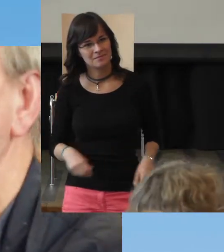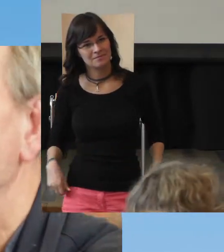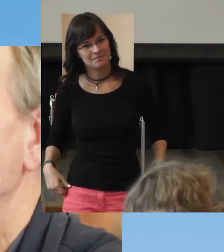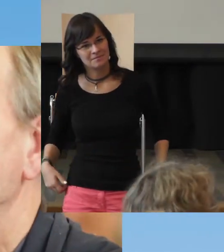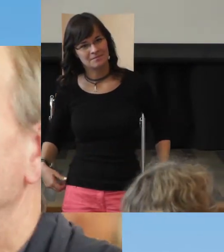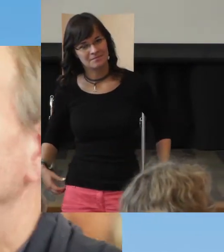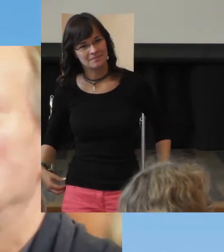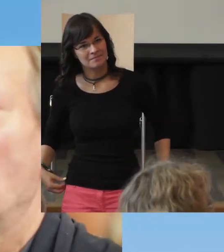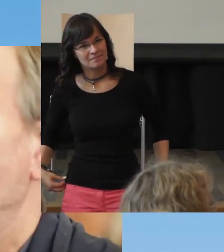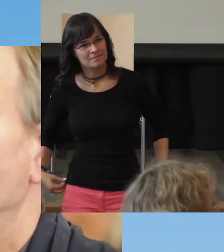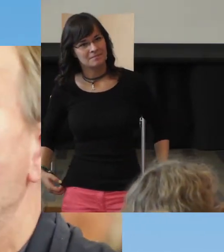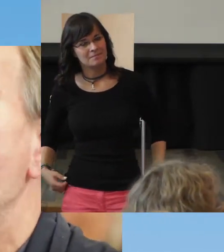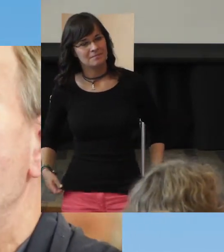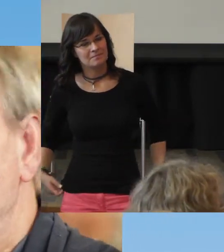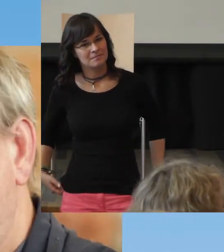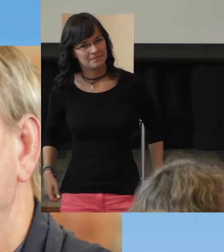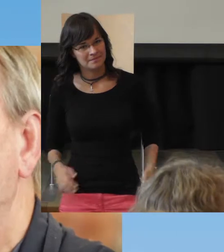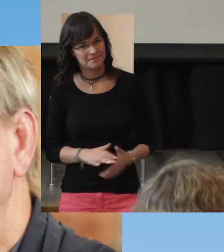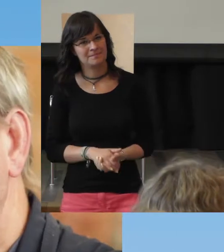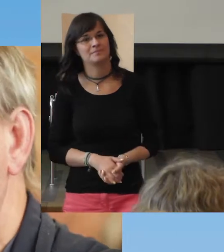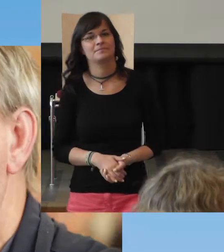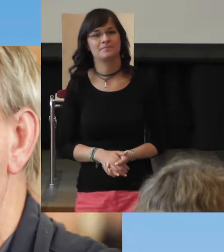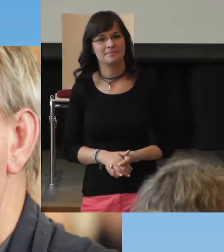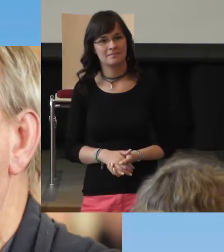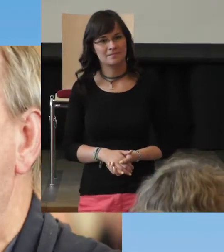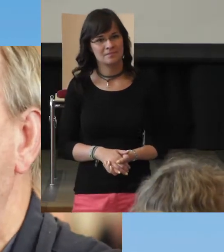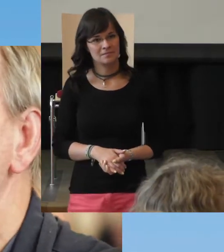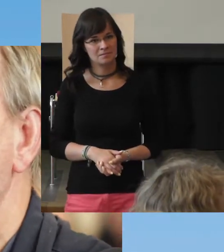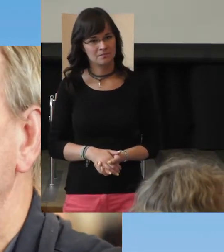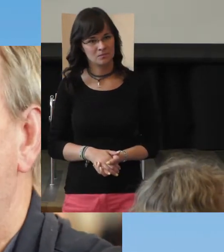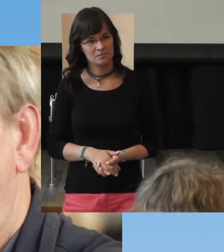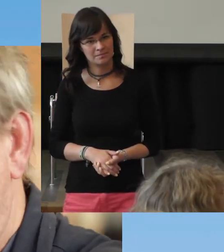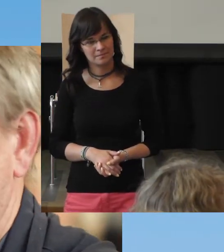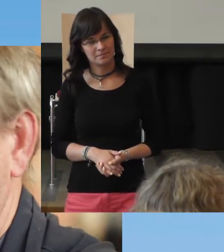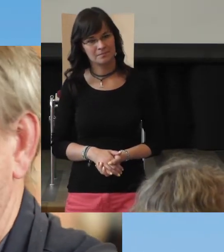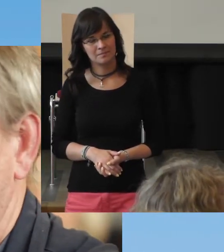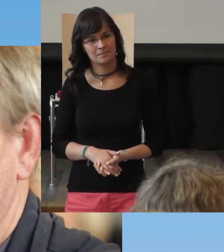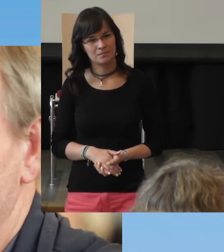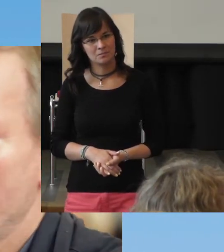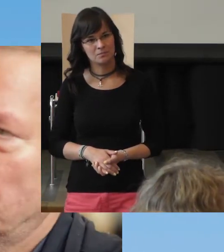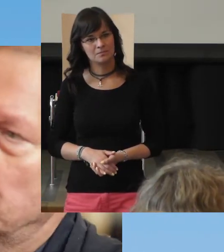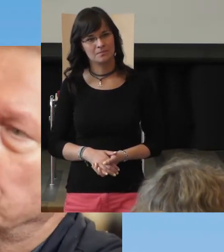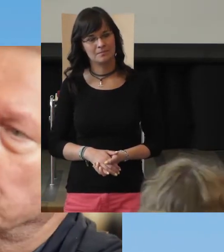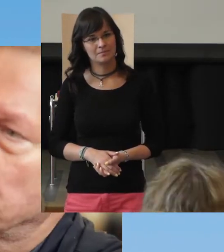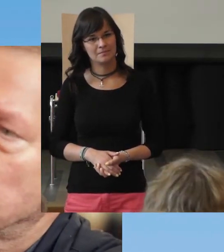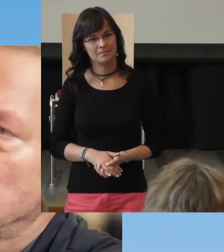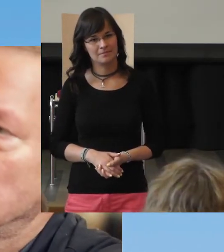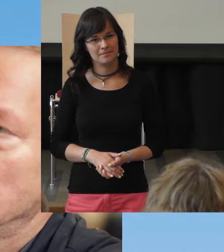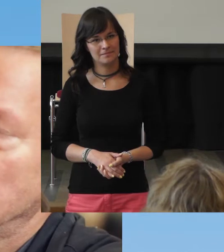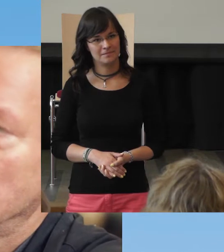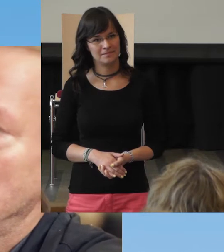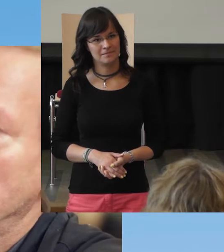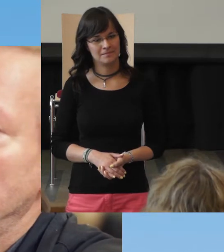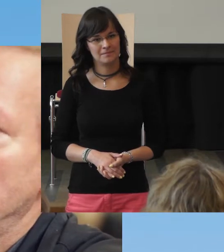ja also viele versuchen das ja durch Tabletten zu beheben und ich habe mich jetzt gefragt ob vielleicht die Akupunktur auch eine Möglichkeit